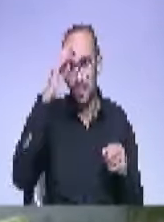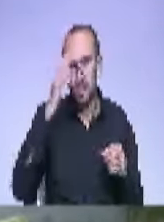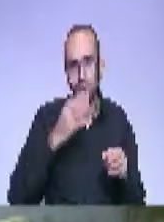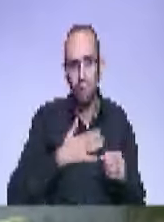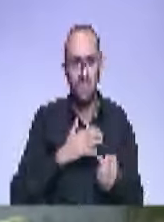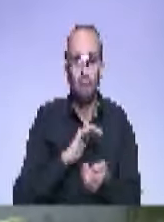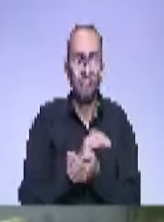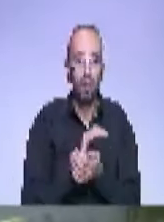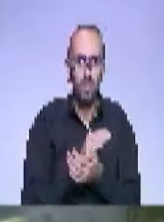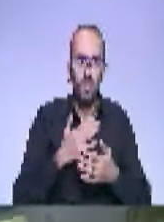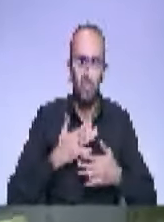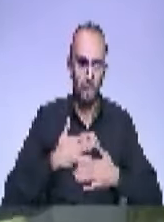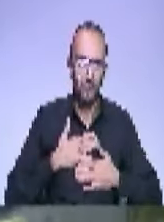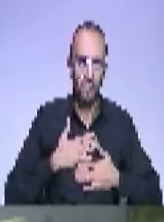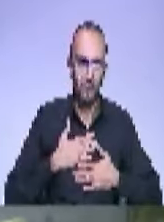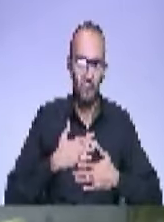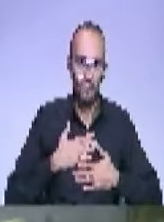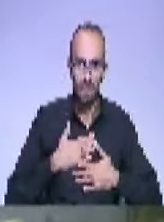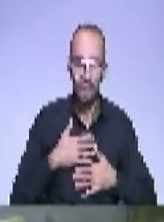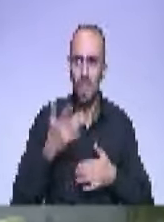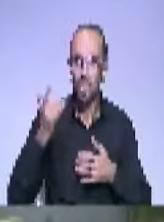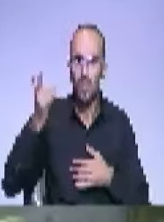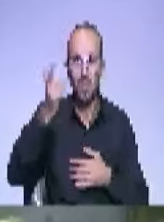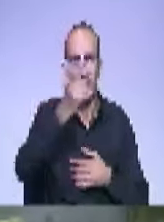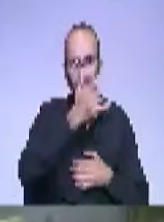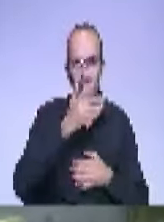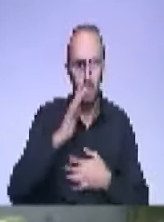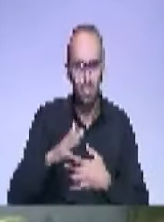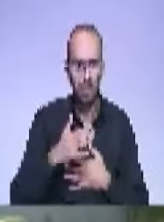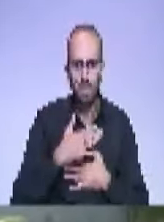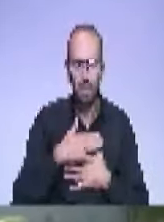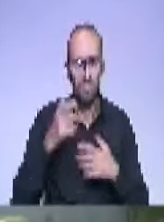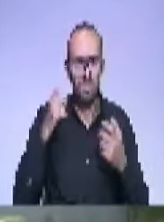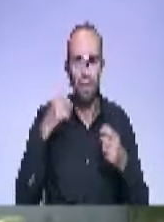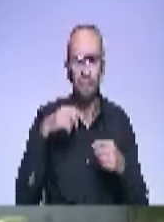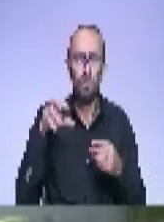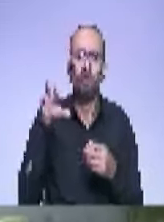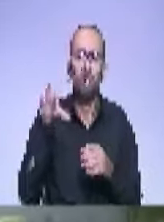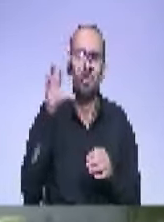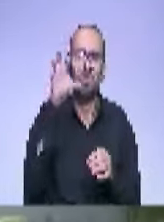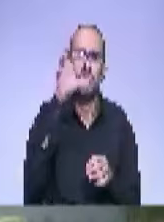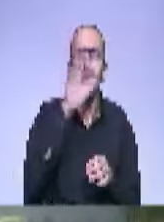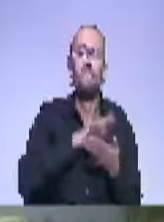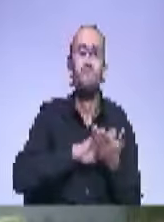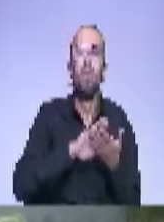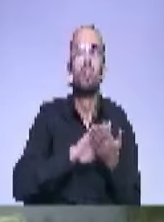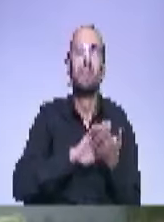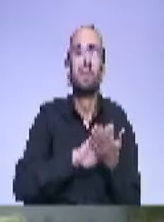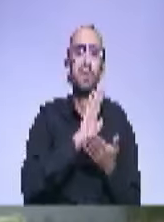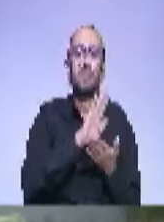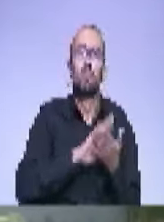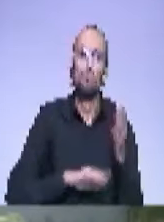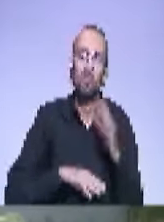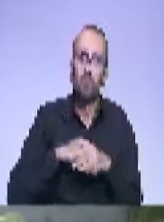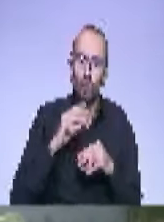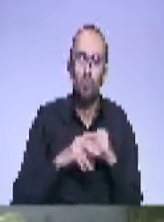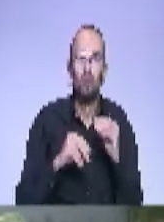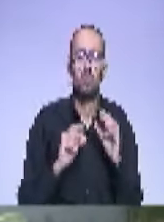مثلا، انا سوري بقول احنا كابرشيه، انا واحد زي اخواتي بيبقى عندنا عده شقق كده متسابه فاضيه.